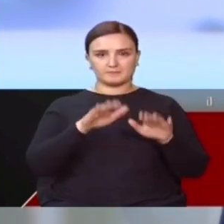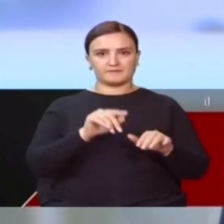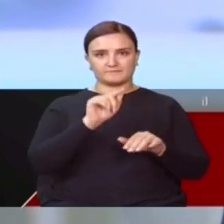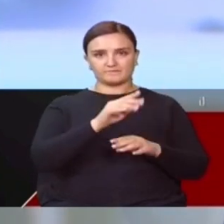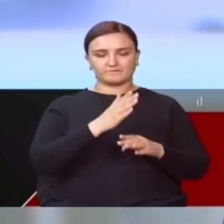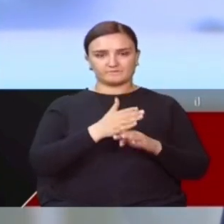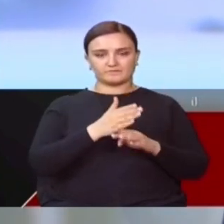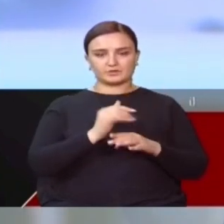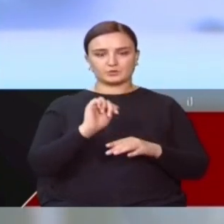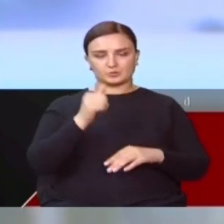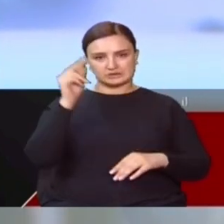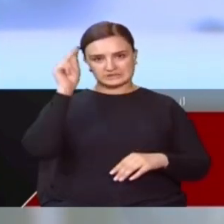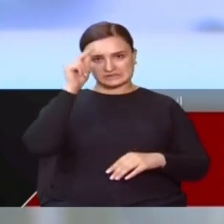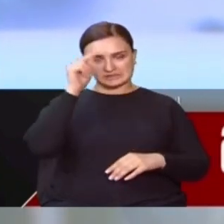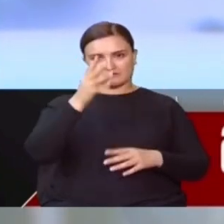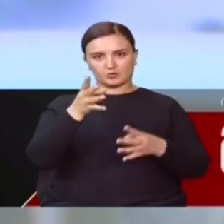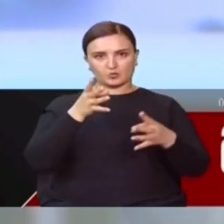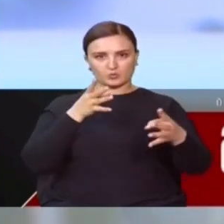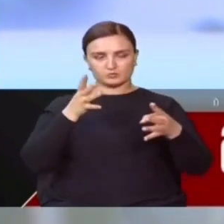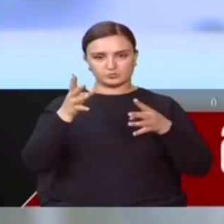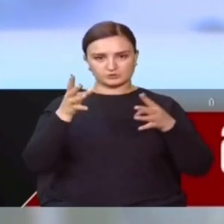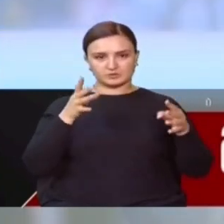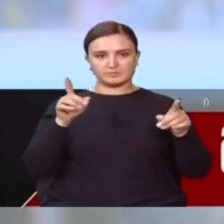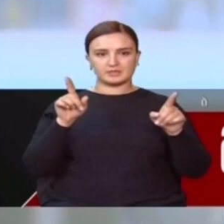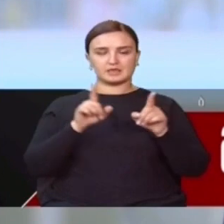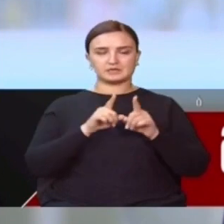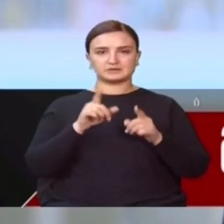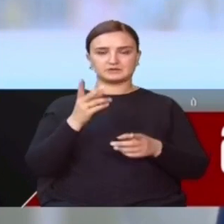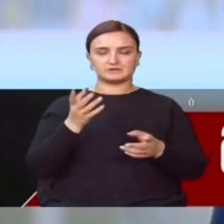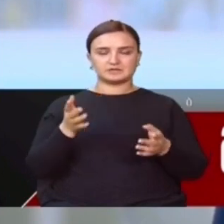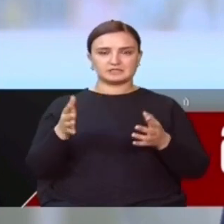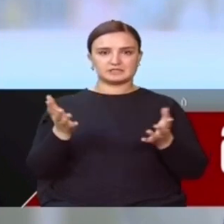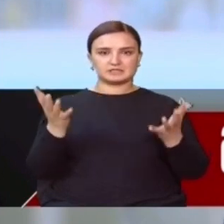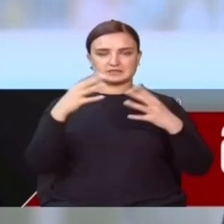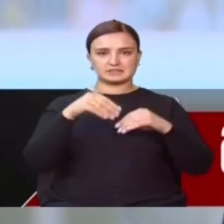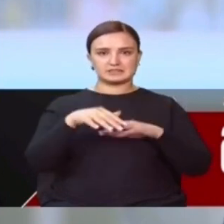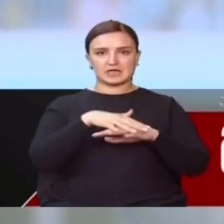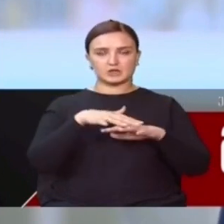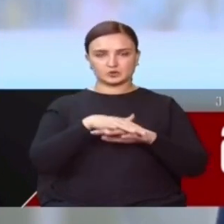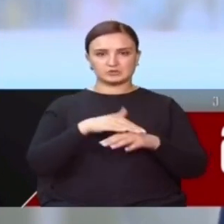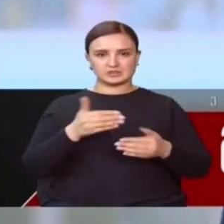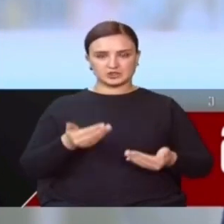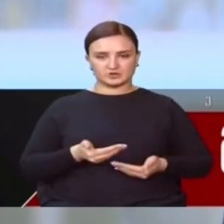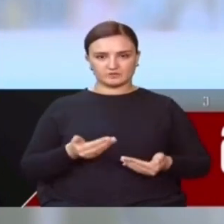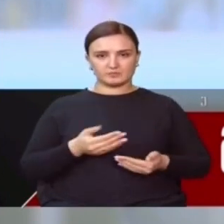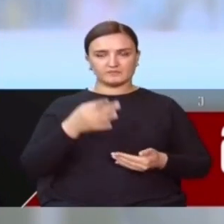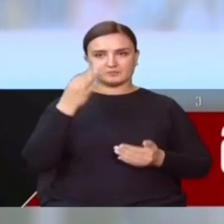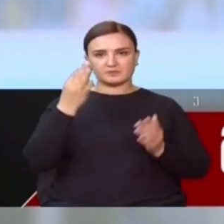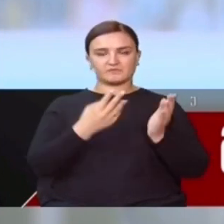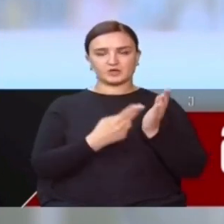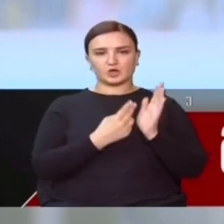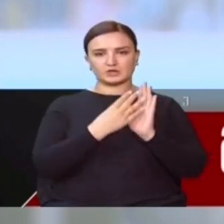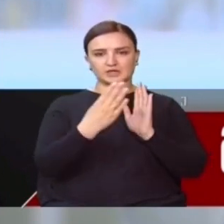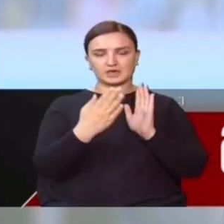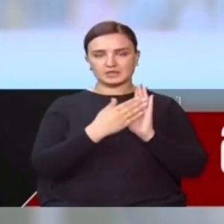როგორც სასწავლო კორპუსები, ასევე საერთო საცხოვრებლები, ბიბლიოთეკა და